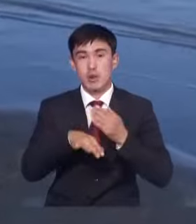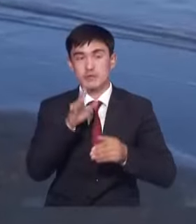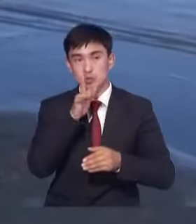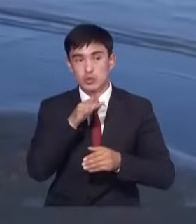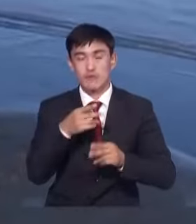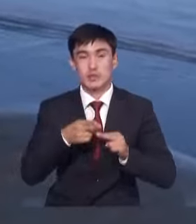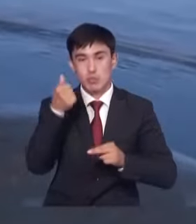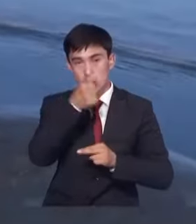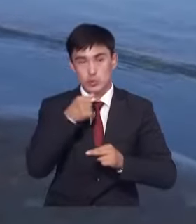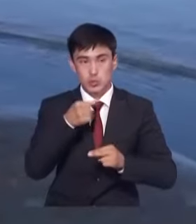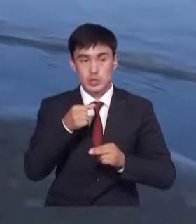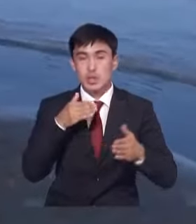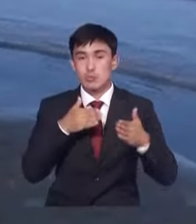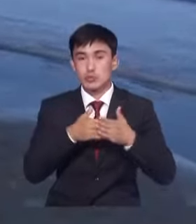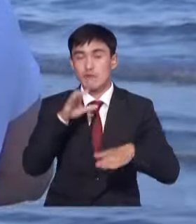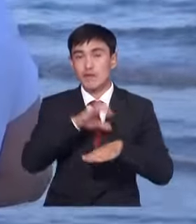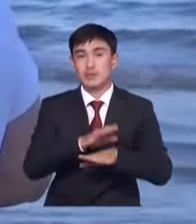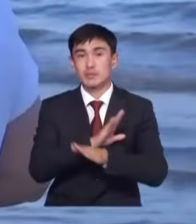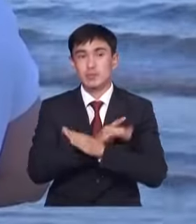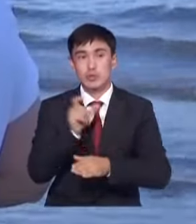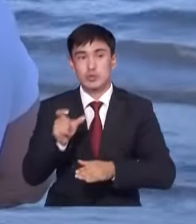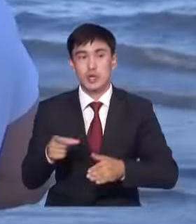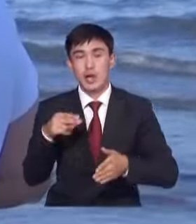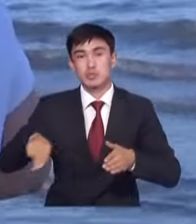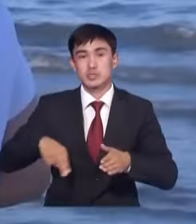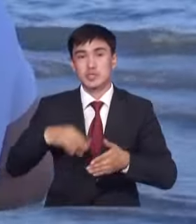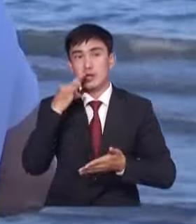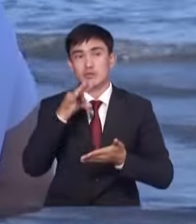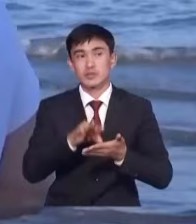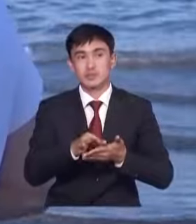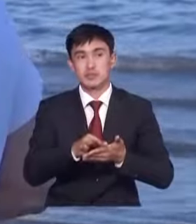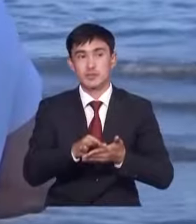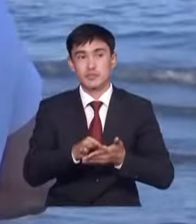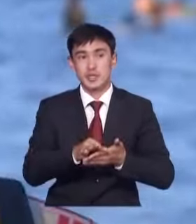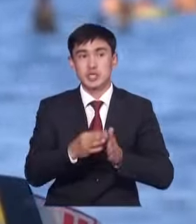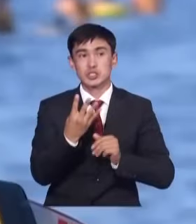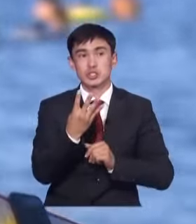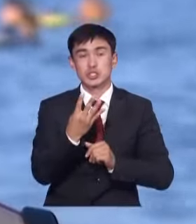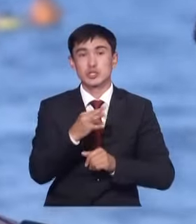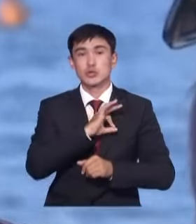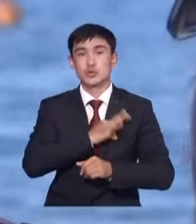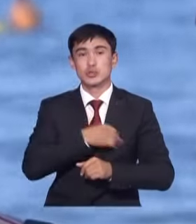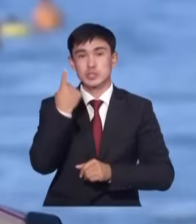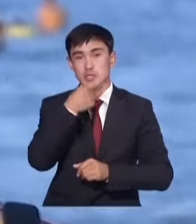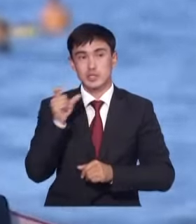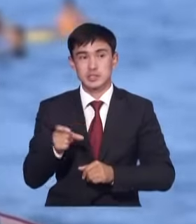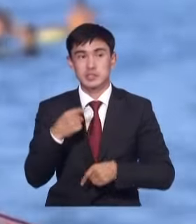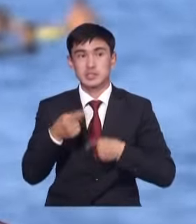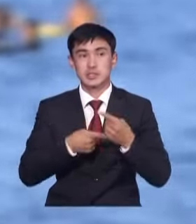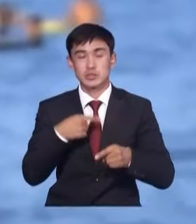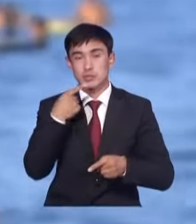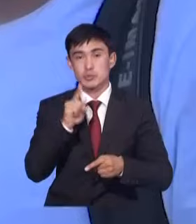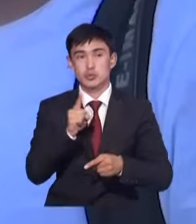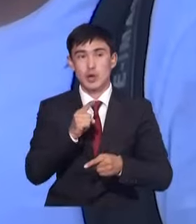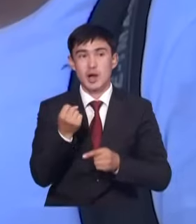сезона в текущем году за допущение фактов гибели людей к административной ответственности привлечены 4 юридических лица. Следует также